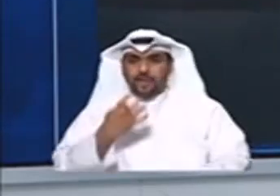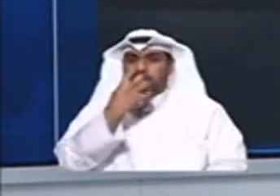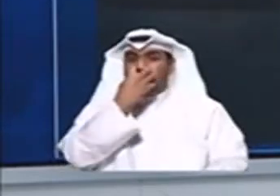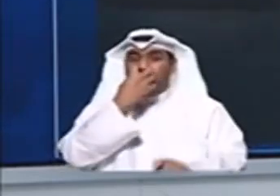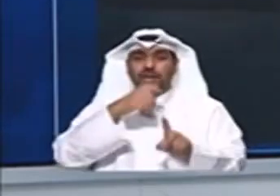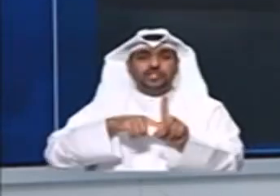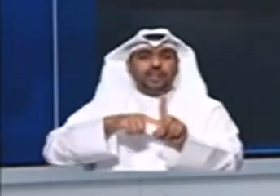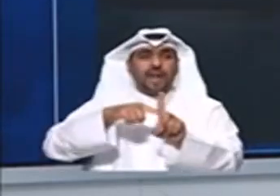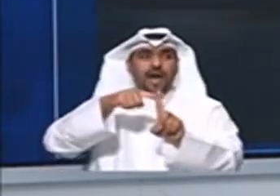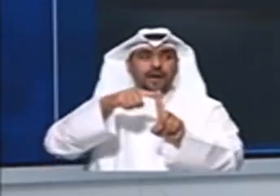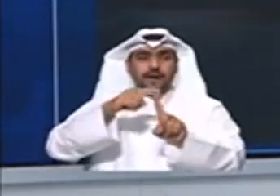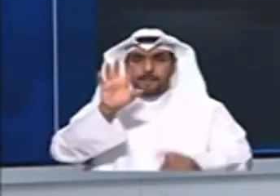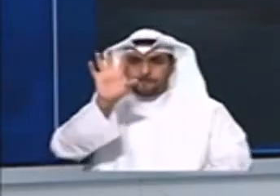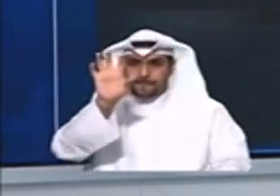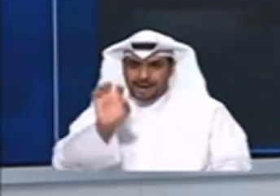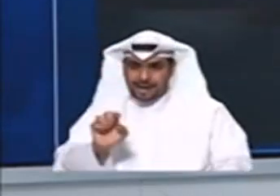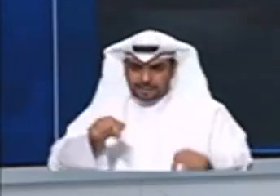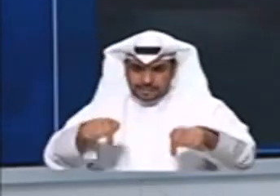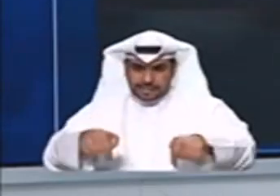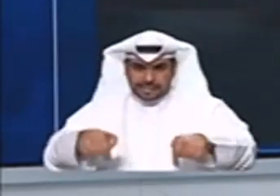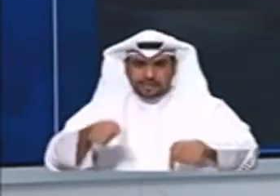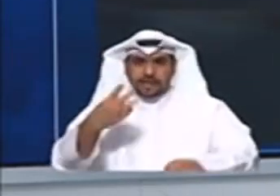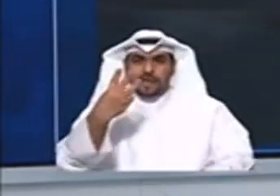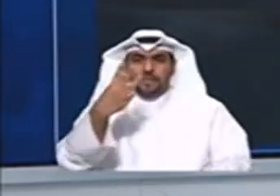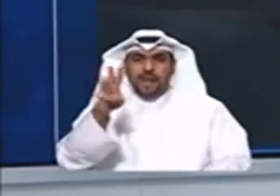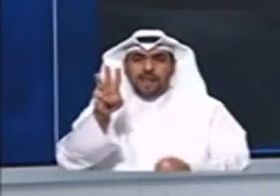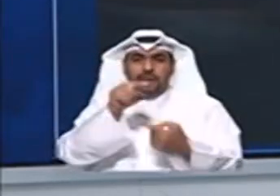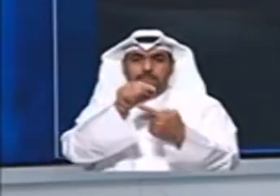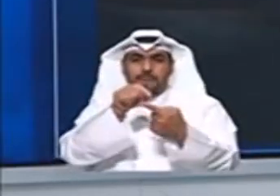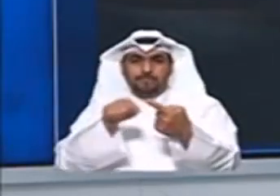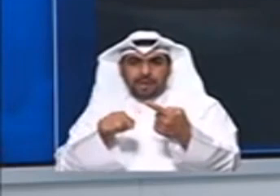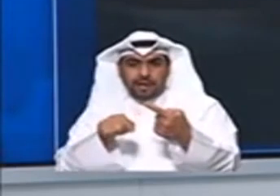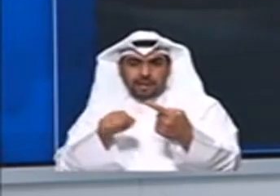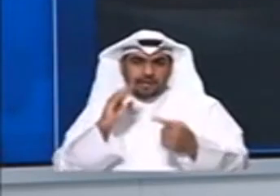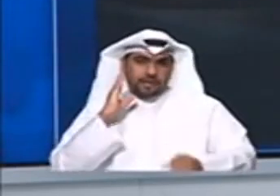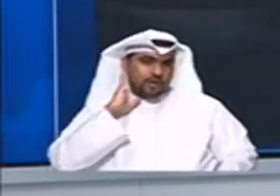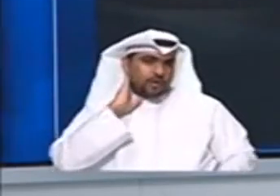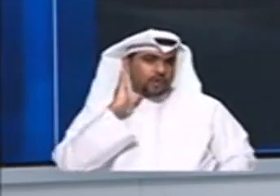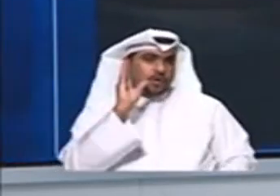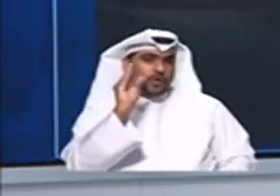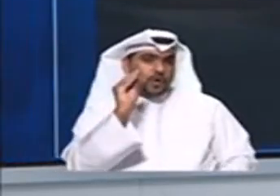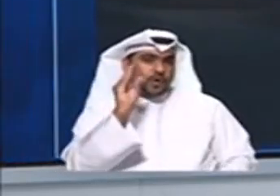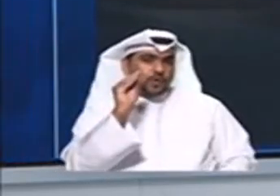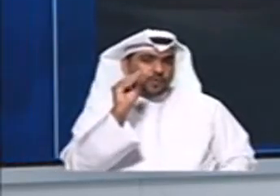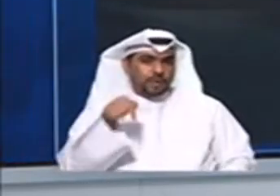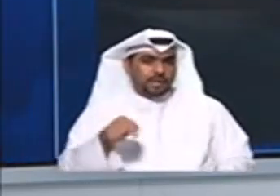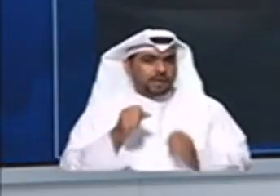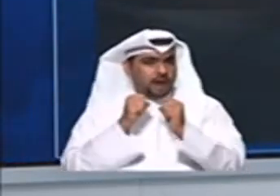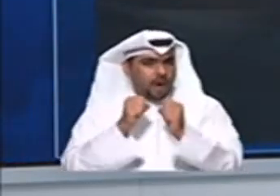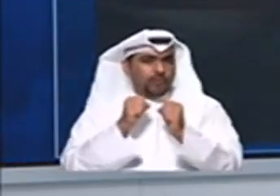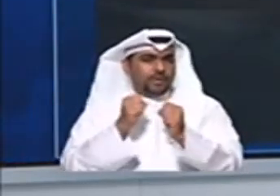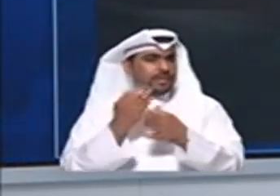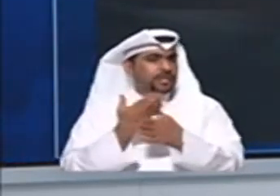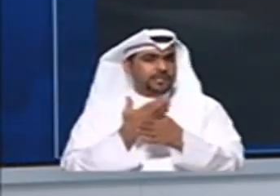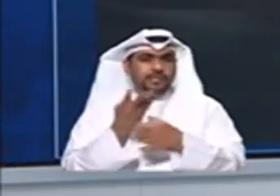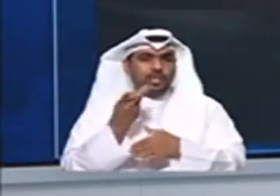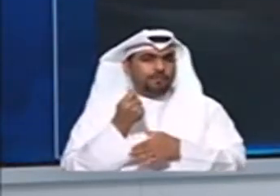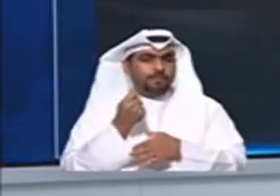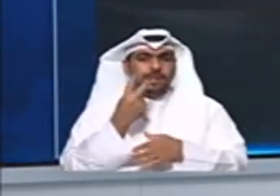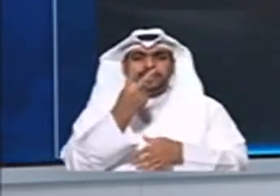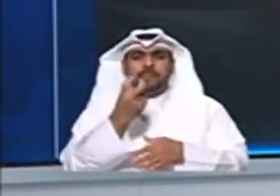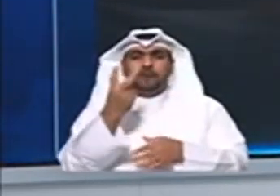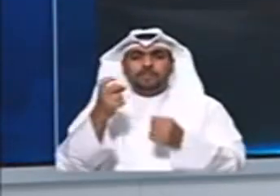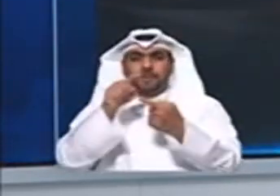حارة، ودرجة الحرارة الحالية تصل إلى 30 درجة مئوية، الرطوبة النسبية نوعا ما مرتفعة إلى 77%، رؤية الأفقية